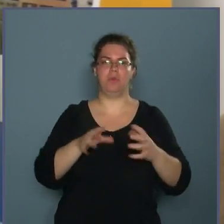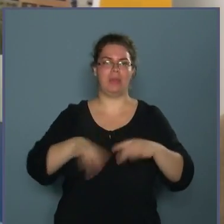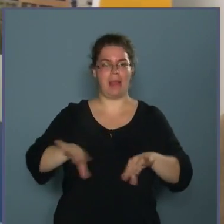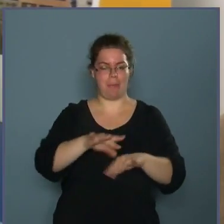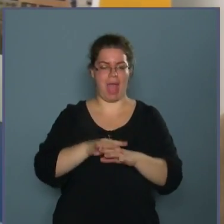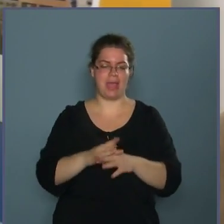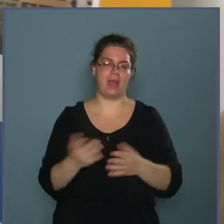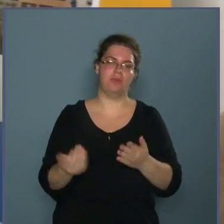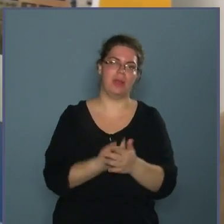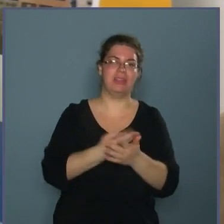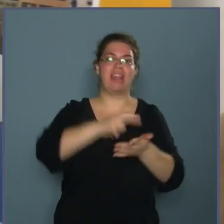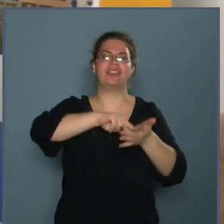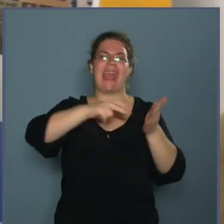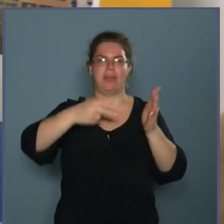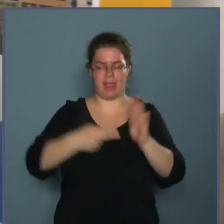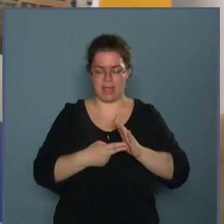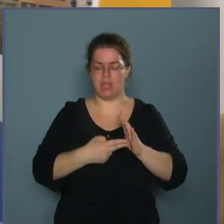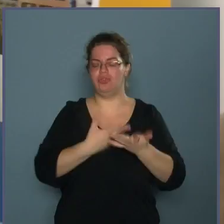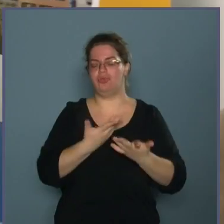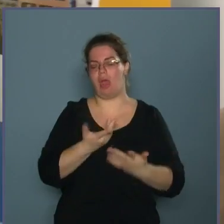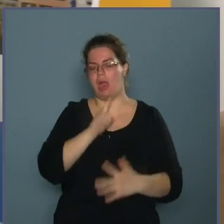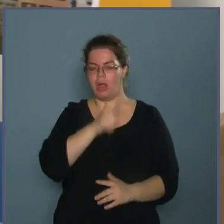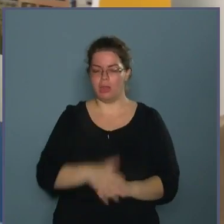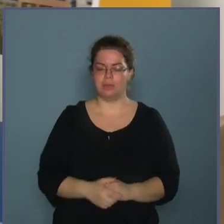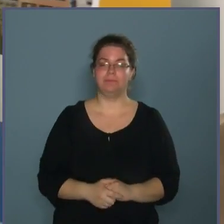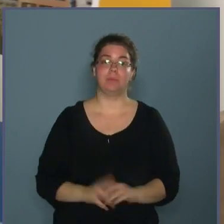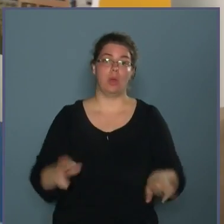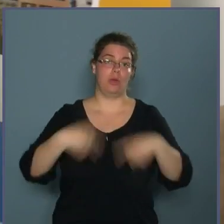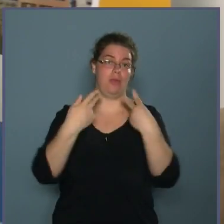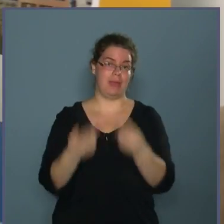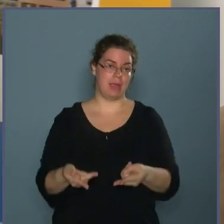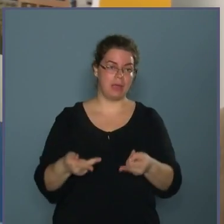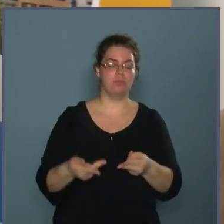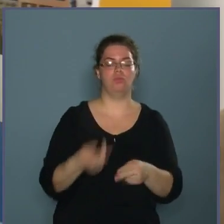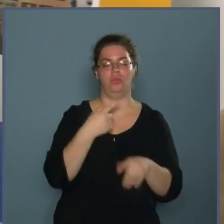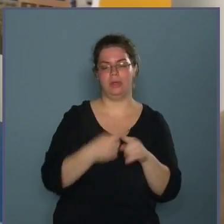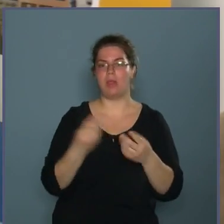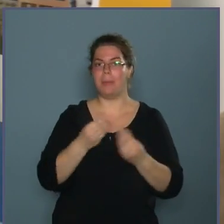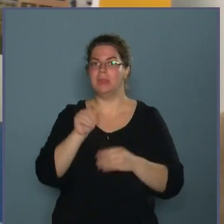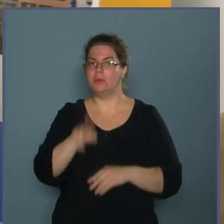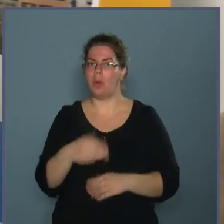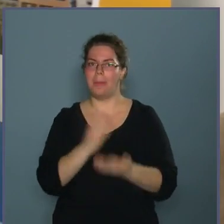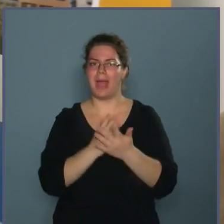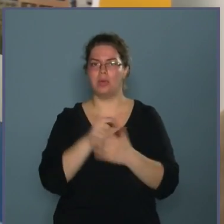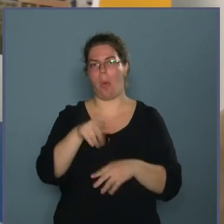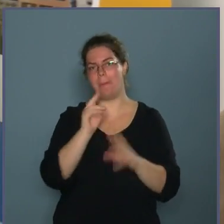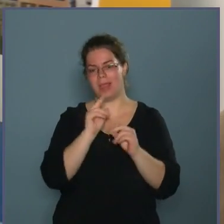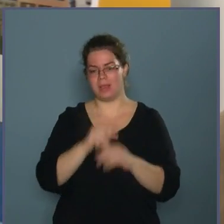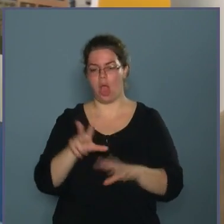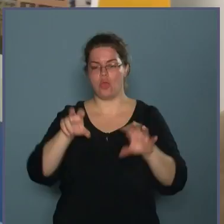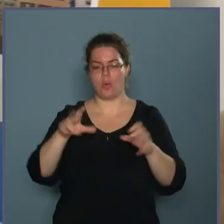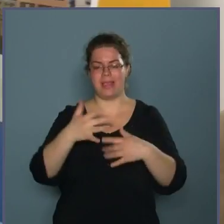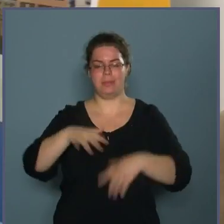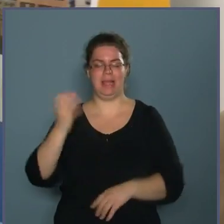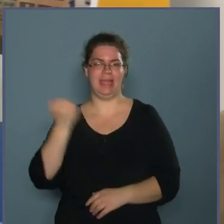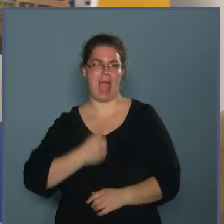a tervezése fér egyelőre bele. A következő program, az pedig, amiről ön beszélt, az meg már 800 milliárdot